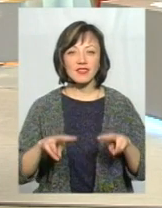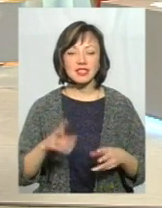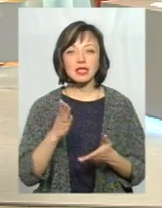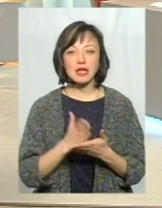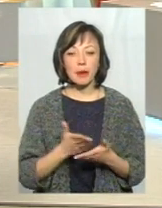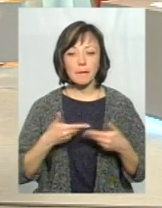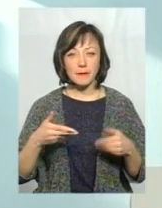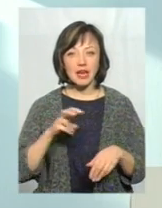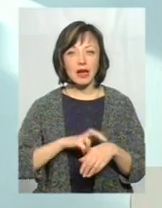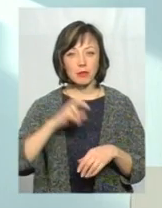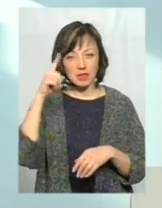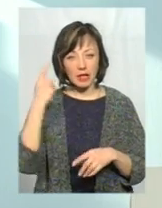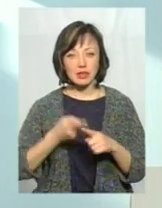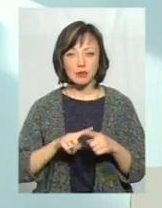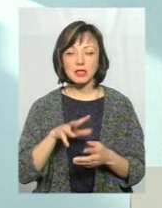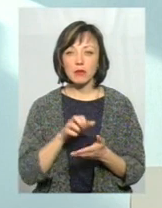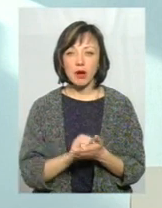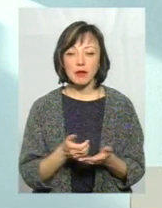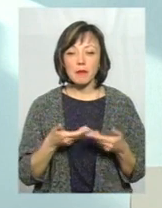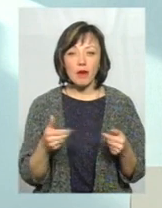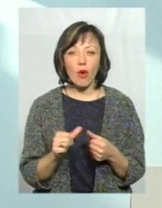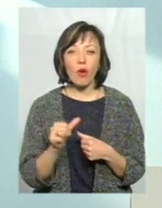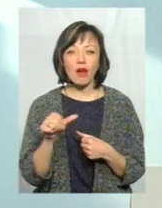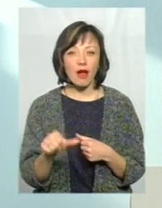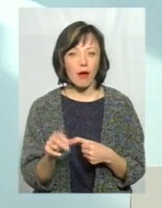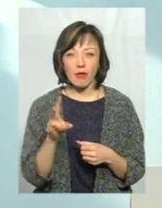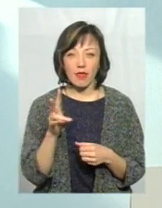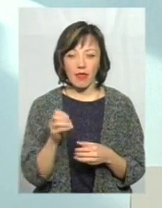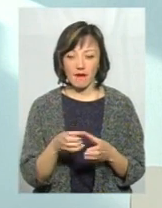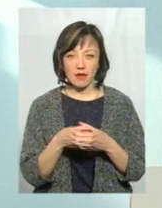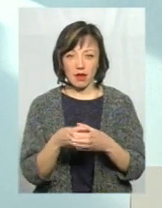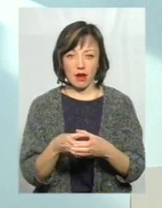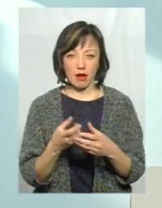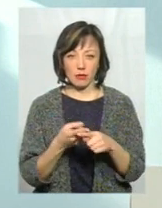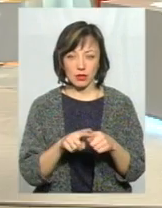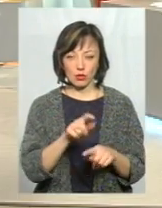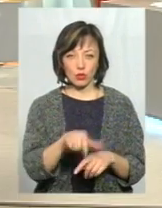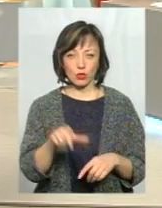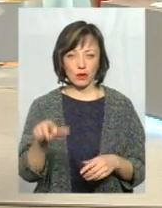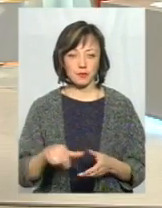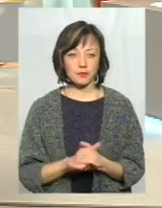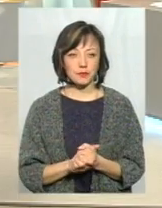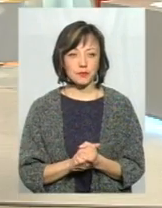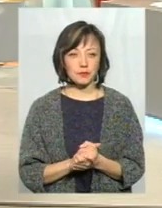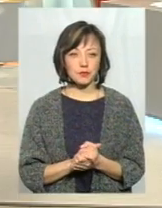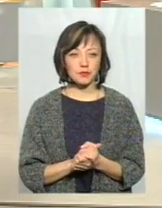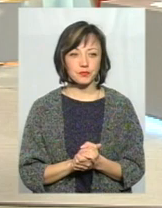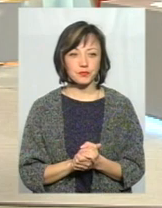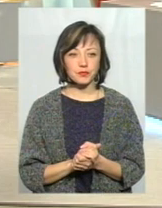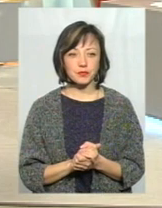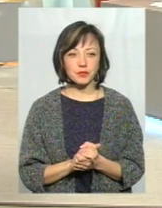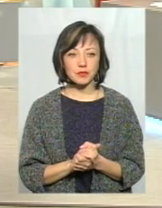Ми, психіатри, цим займаємося. Просто ми окремо не виділяємо. Я просто чого я